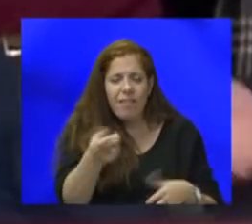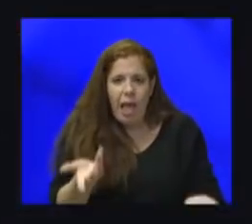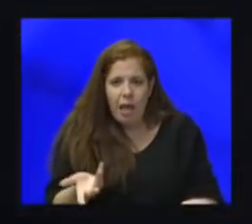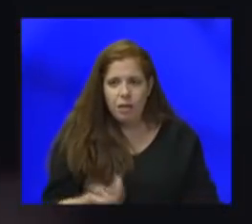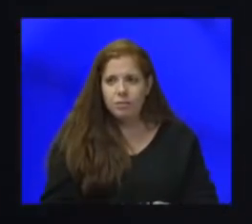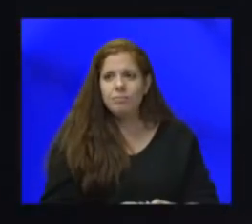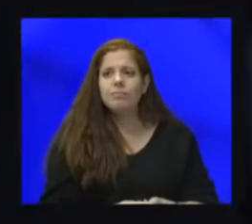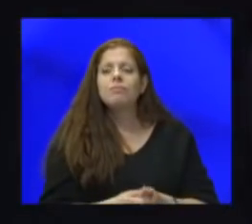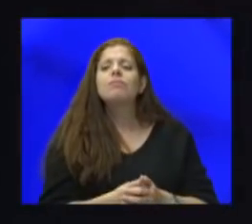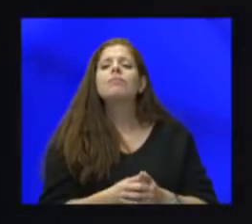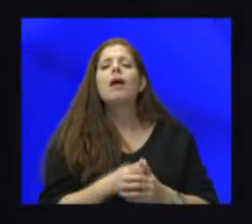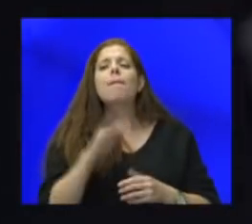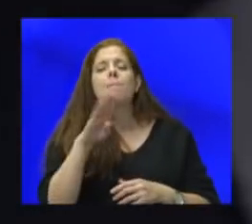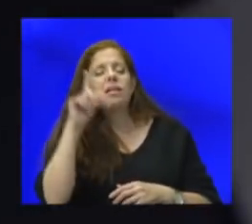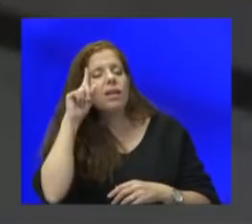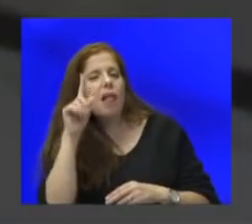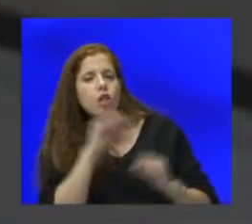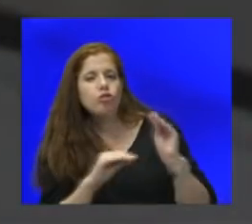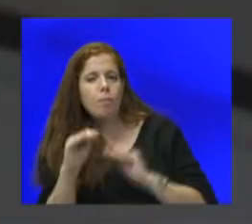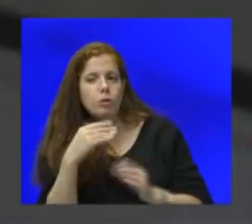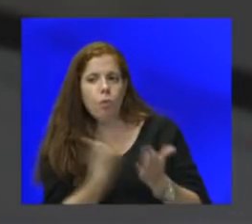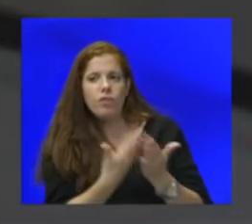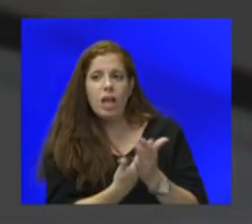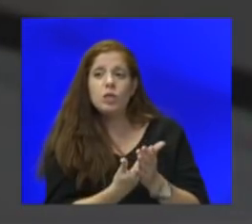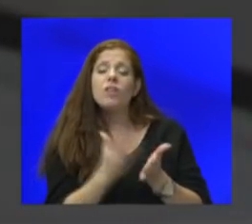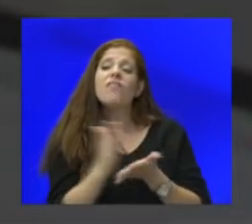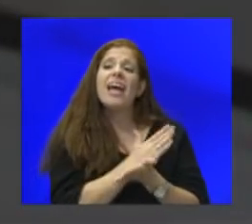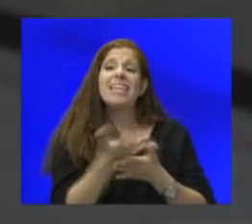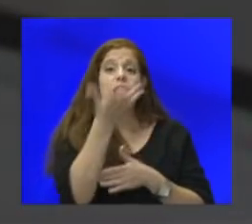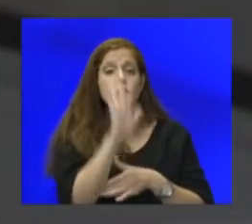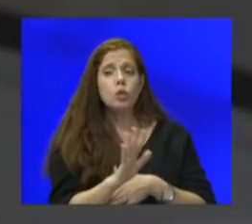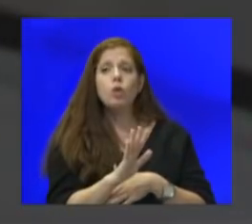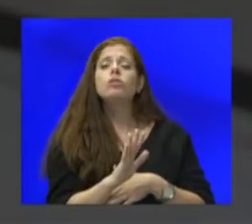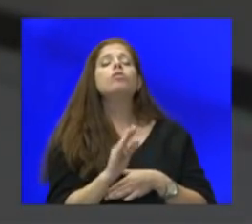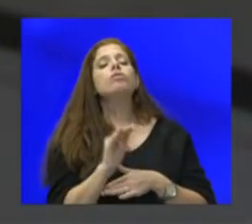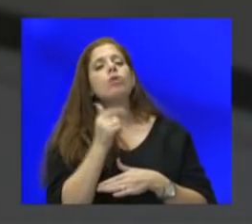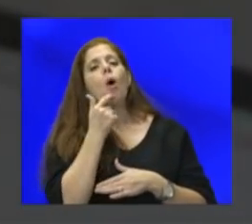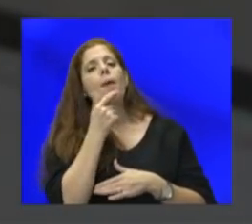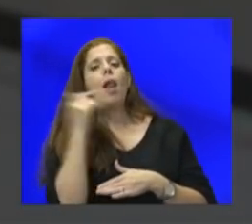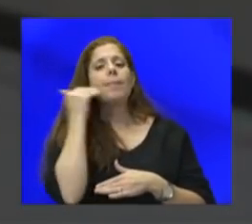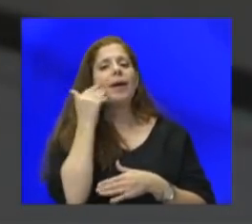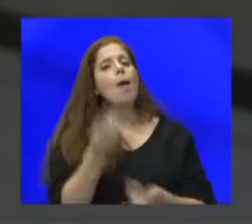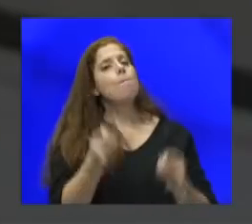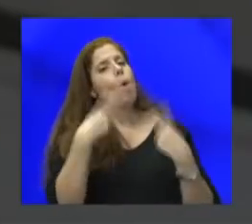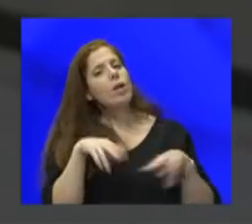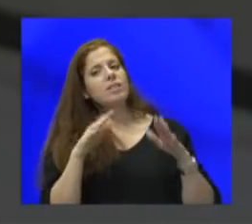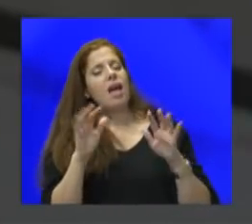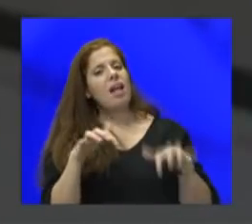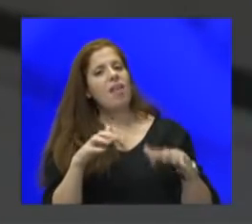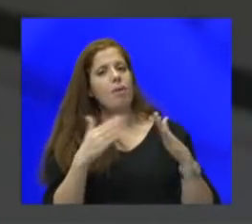קמפיין ביידן ידע להשתמש בעובדה הזאת והכין בשבוע שעבר סרטון שקורא לאמריקנים בואו נחזיר את הכלבים לבית